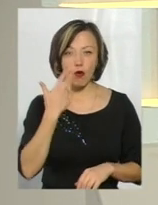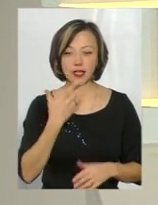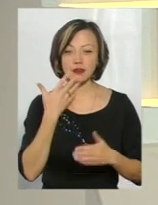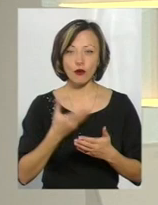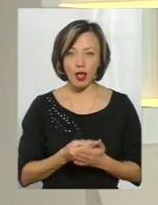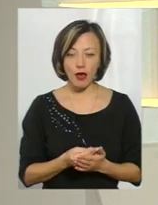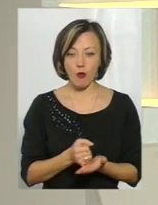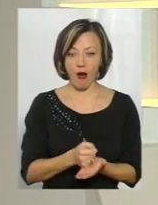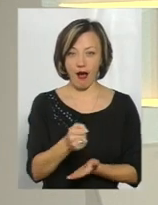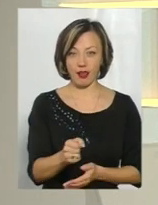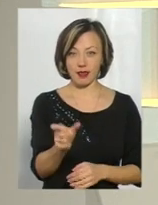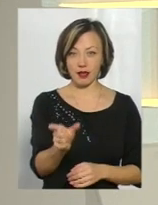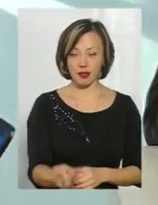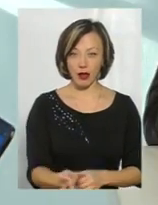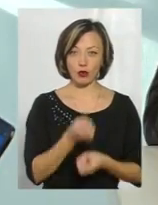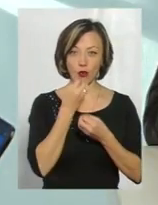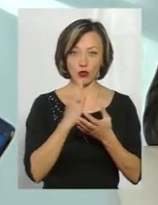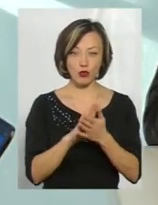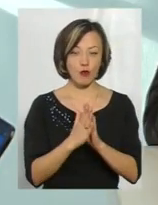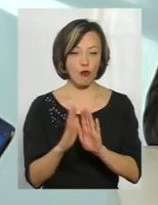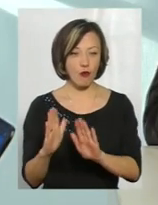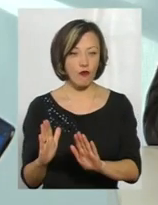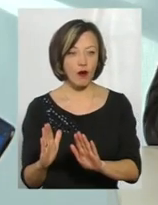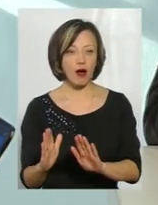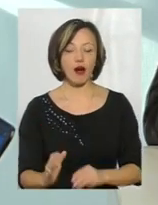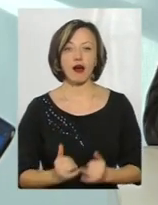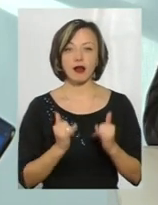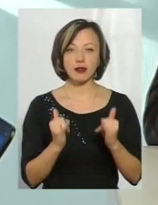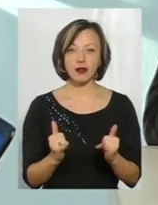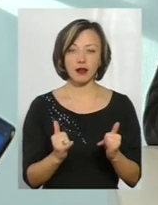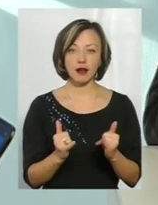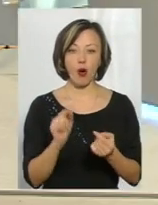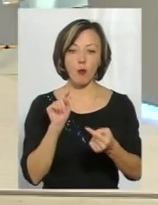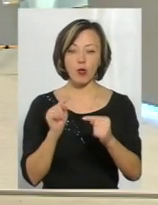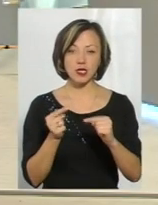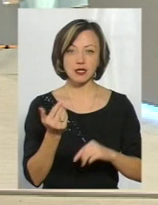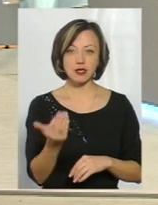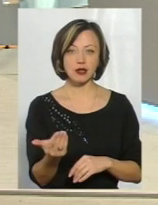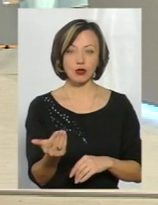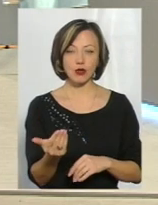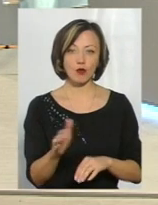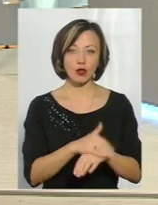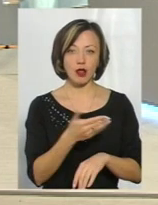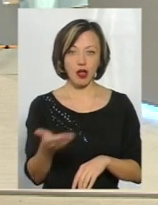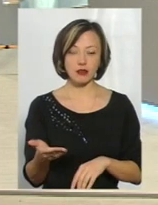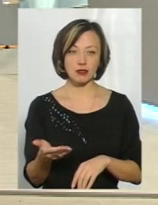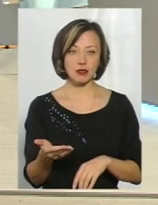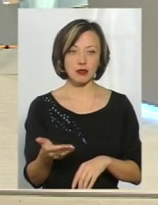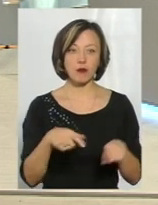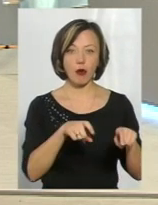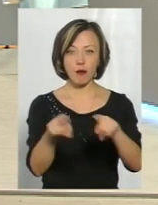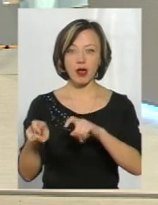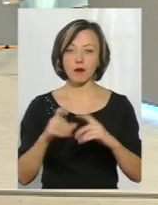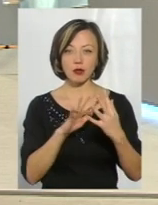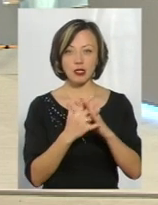своєму кандидату хороші умови, а для там опозиційного, будь ласка, тобі побігай по